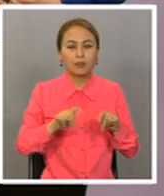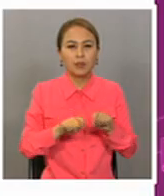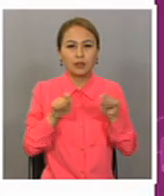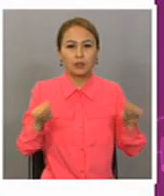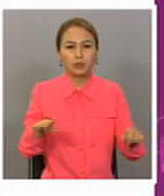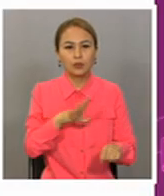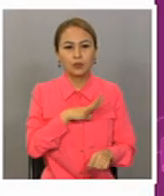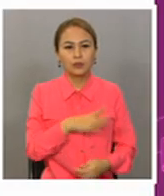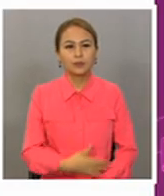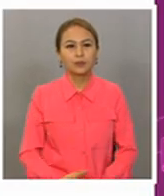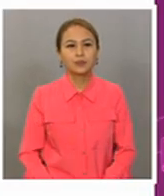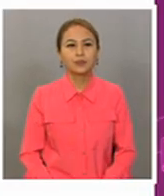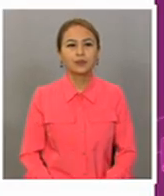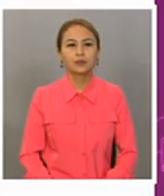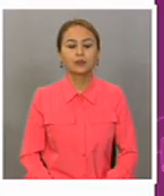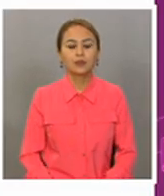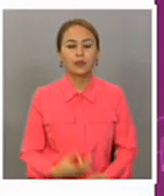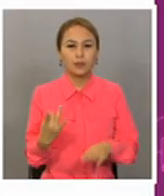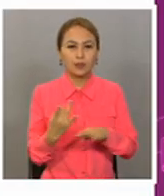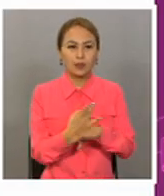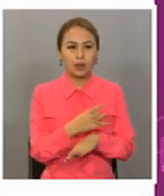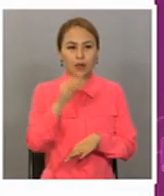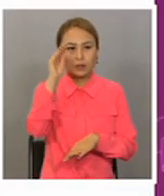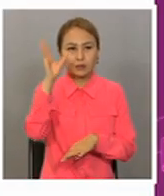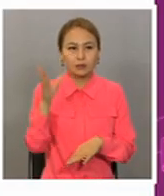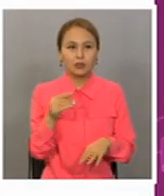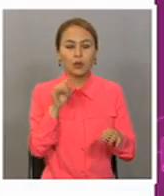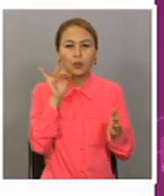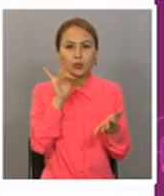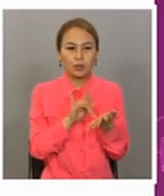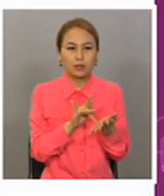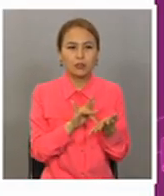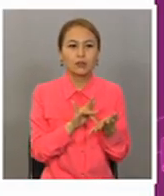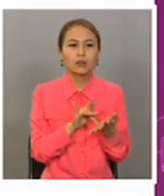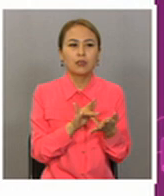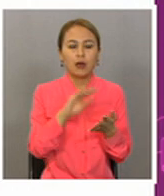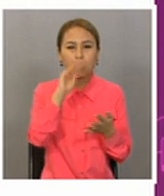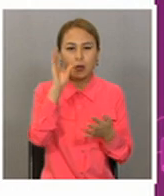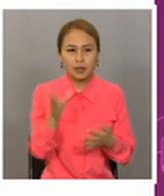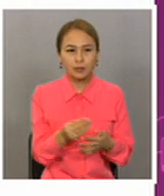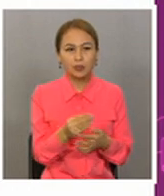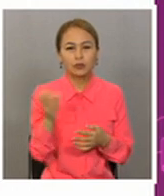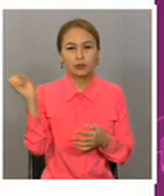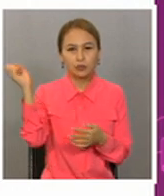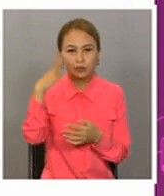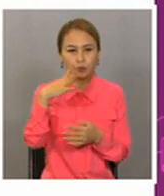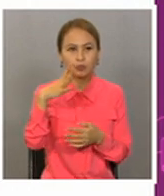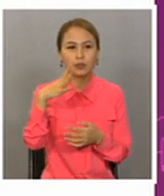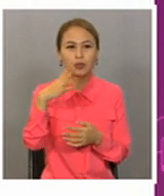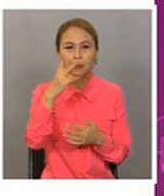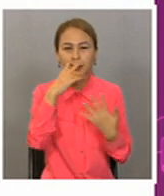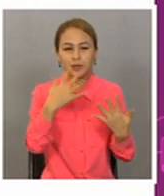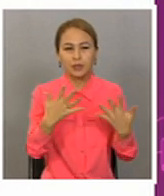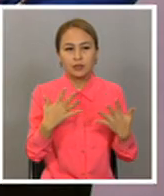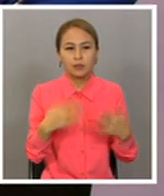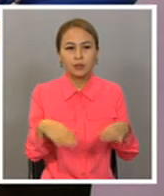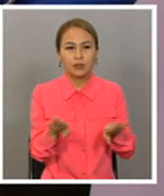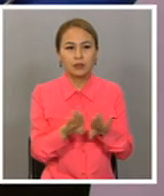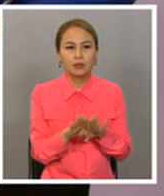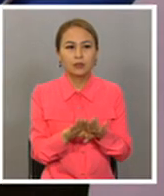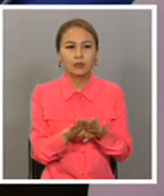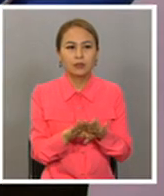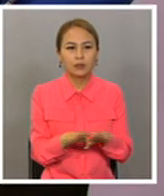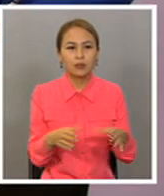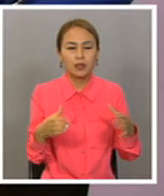болды. Алғашқы ай күнтізбелерінің ортасында ай мен күннің бейнесі бейнеленген.